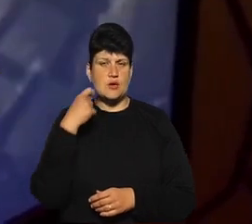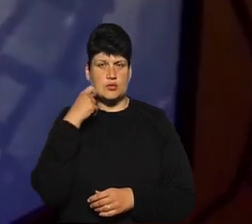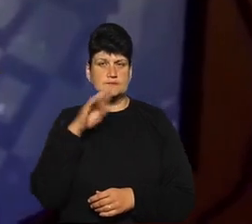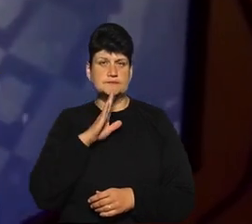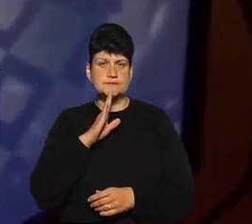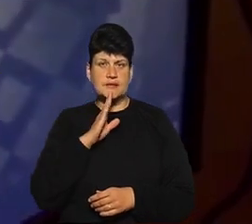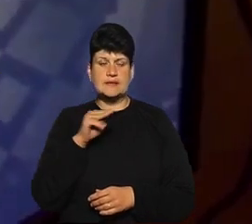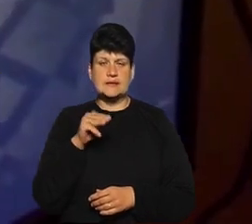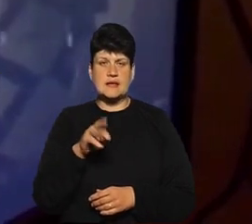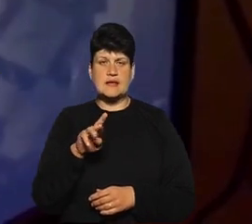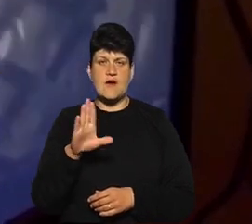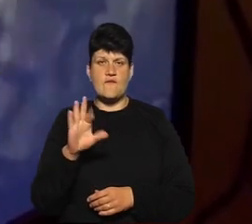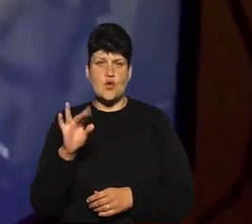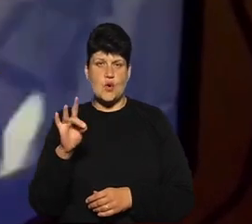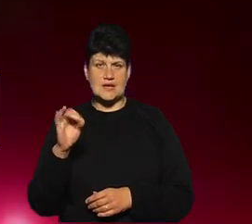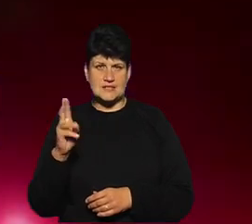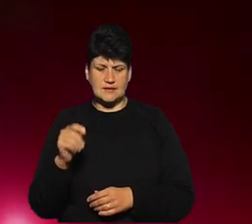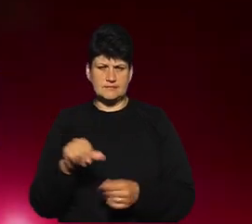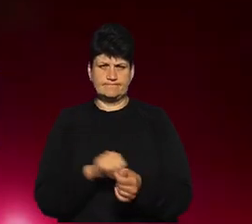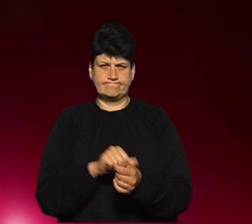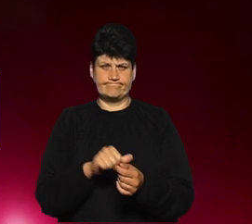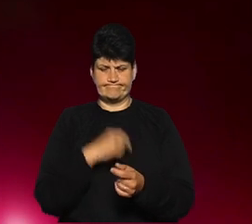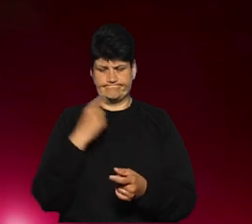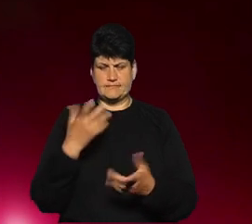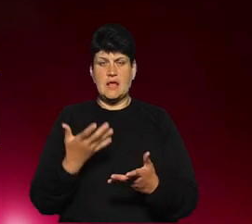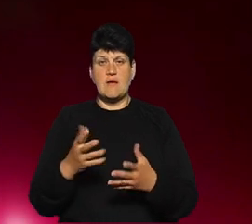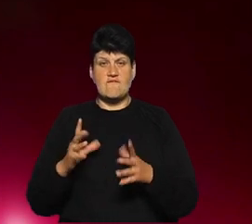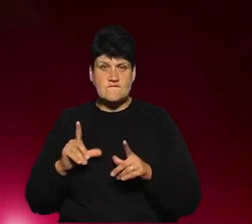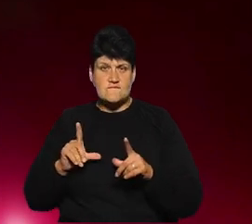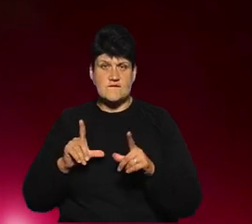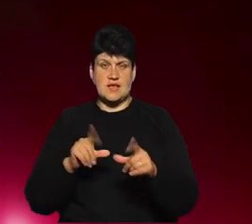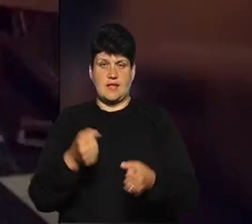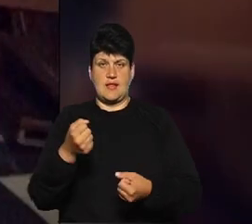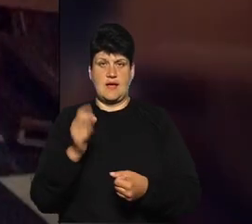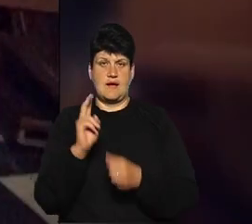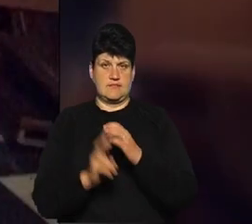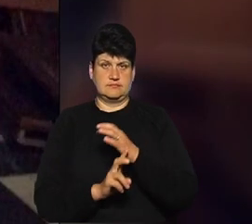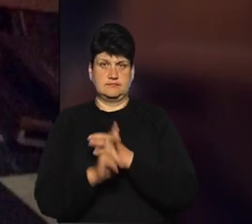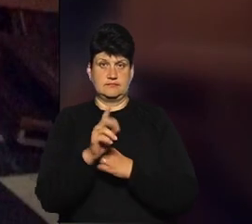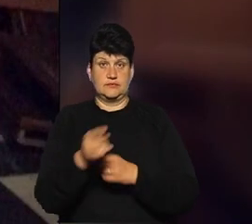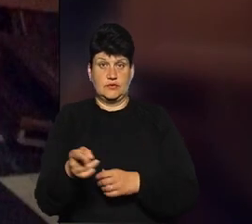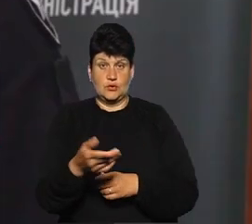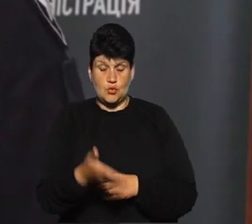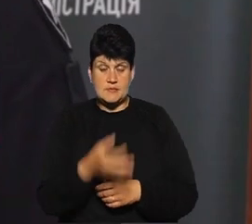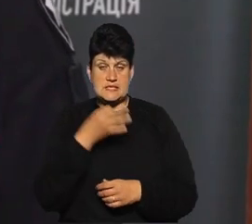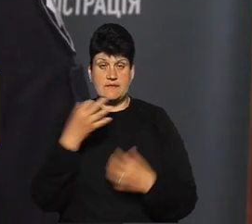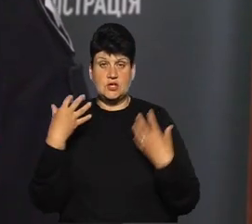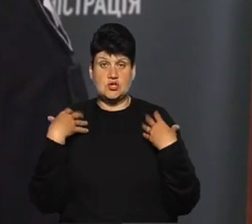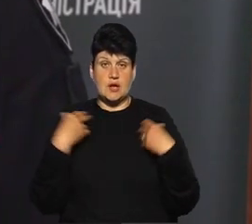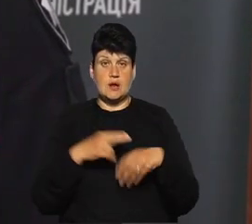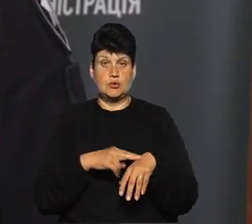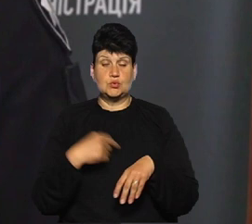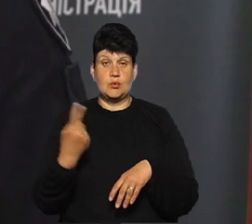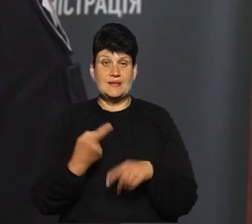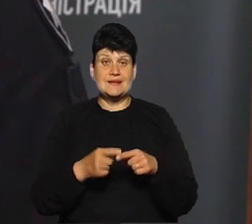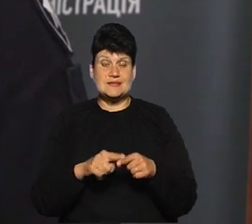Ірина Яворська-Скрабут під дією наркотиків в'їхала в архікатедральний собор у Тернополі. Як розповів начальник Нацполіції області Олександр Богомол, це